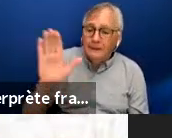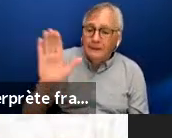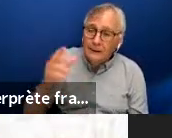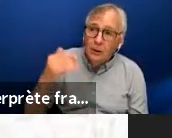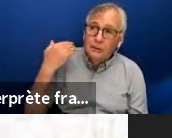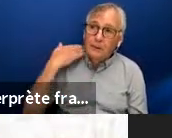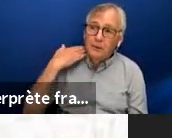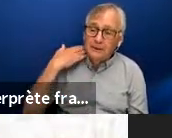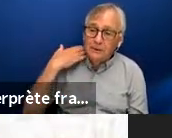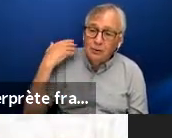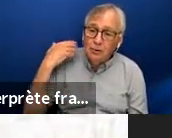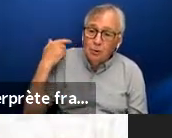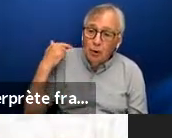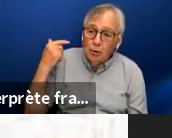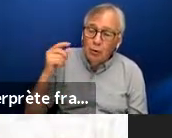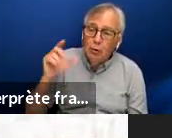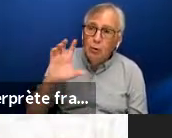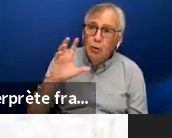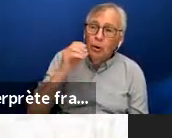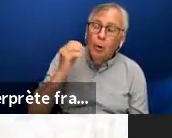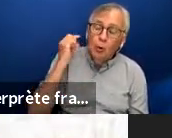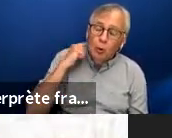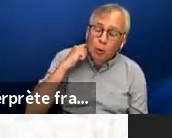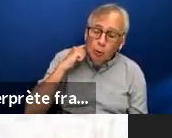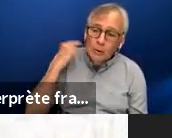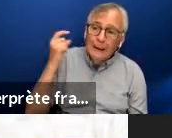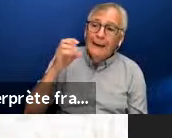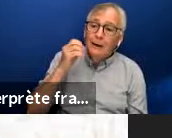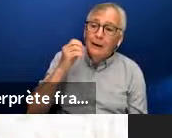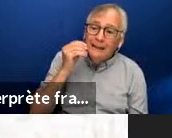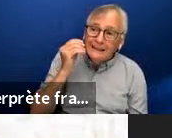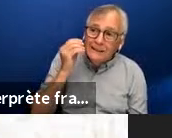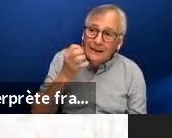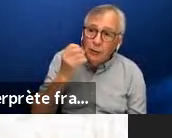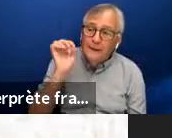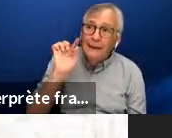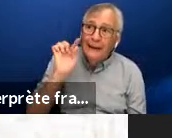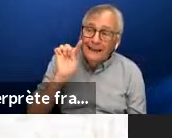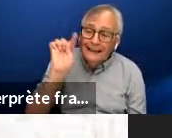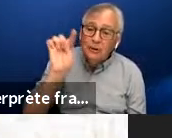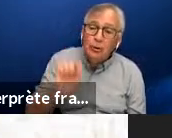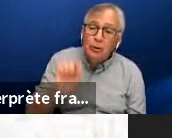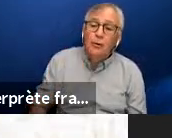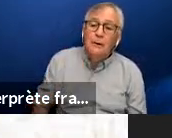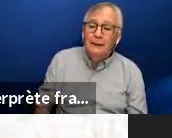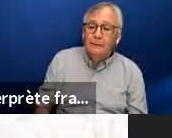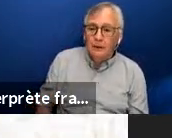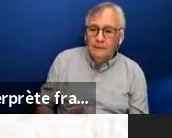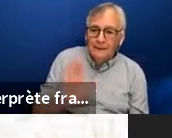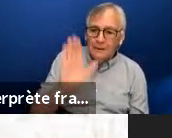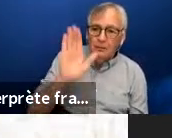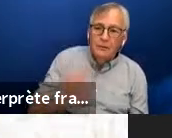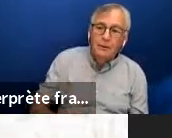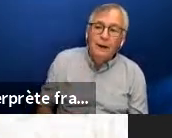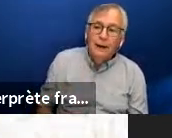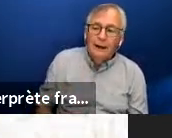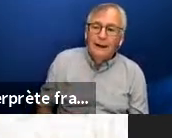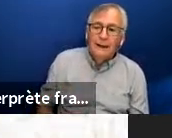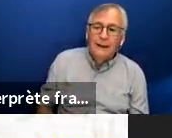se lève la tête. Donc, d'abord, ça lui donne une douleur au cou et a de la difficulté à lire sur vos lèvres avec